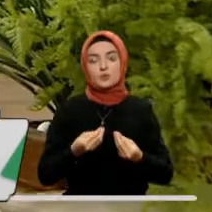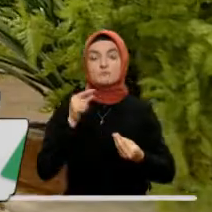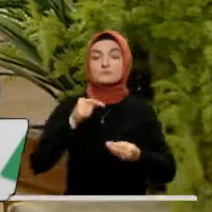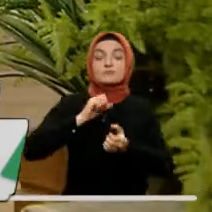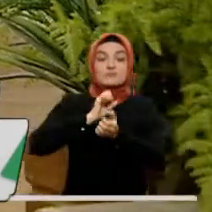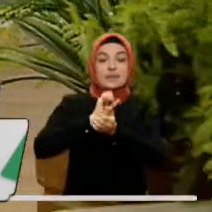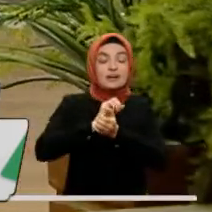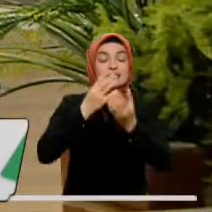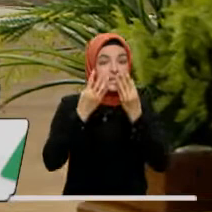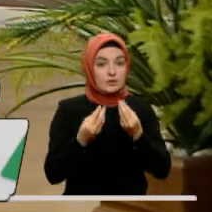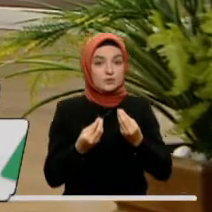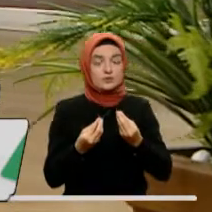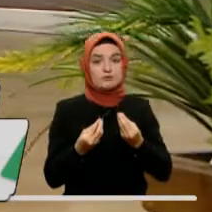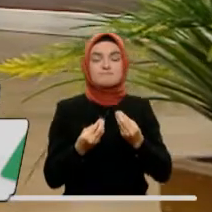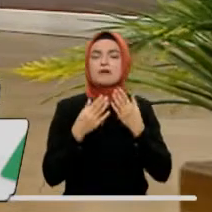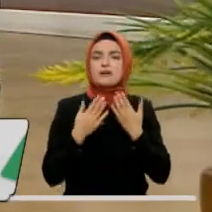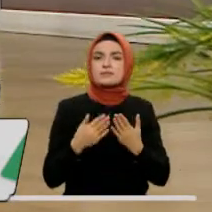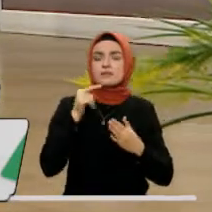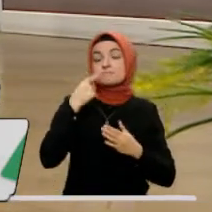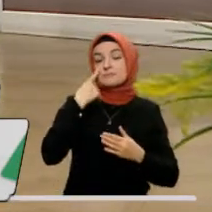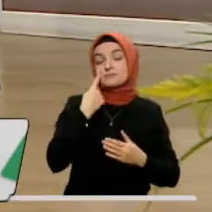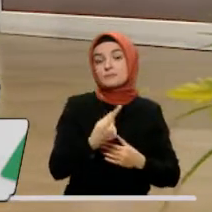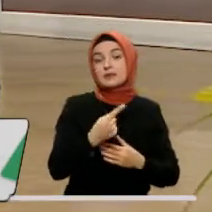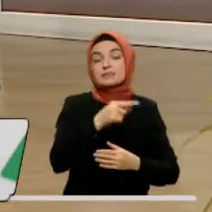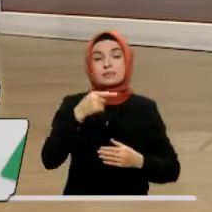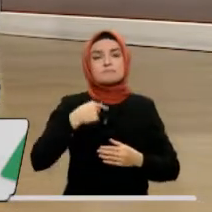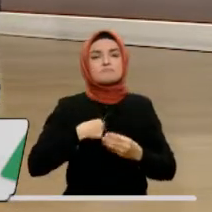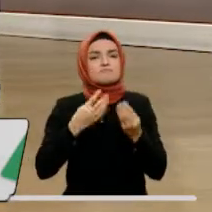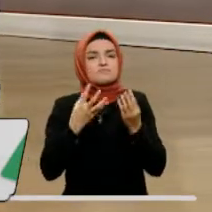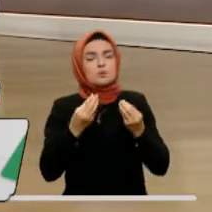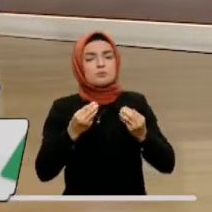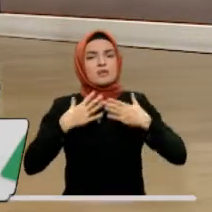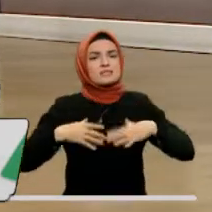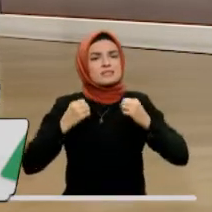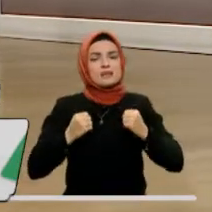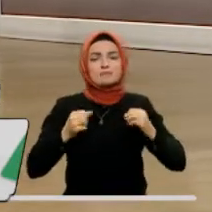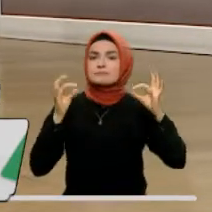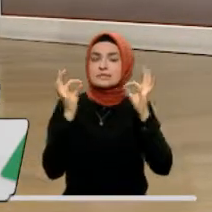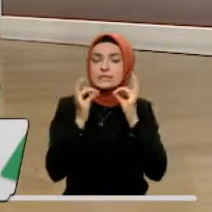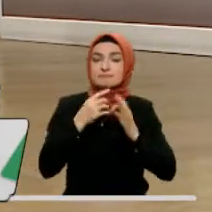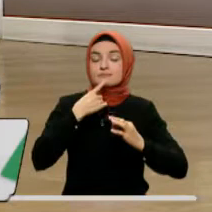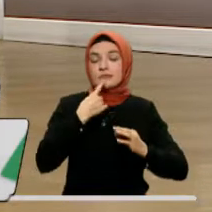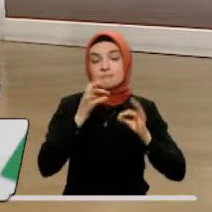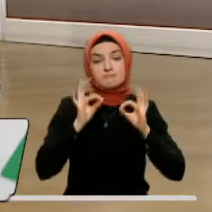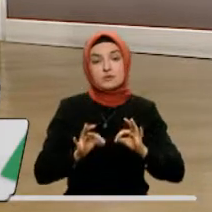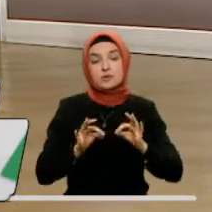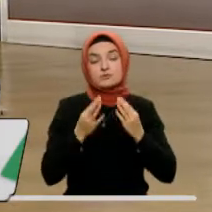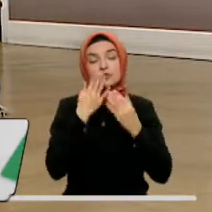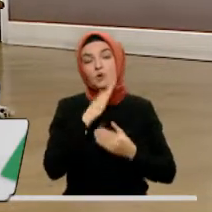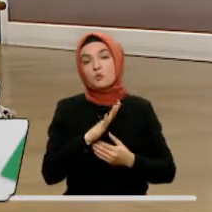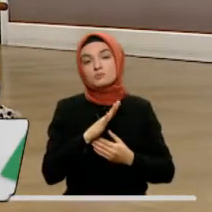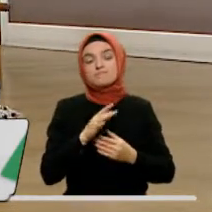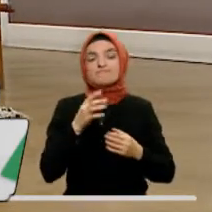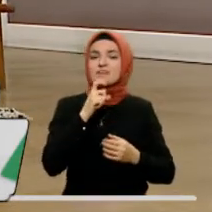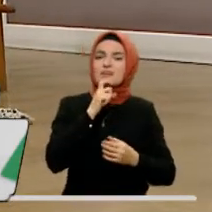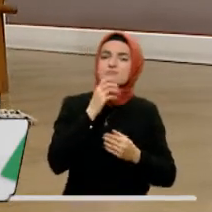aileler devreye girdiğinde aslında baktılar ki bizim çok da sağlıklı bir ilişki dediği başlangıcı yapmamışız, yanlış bir şeyler